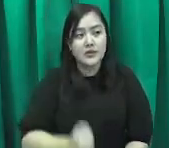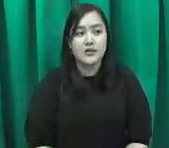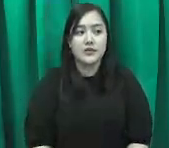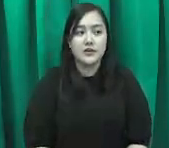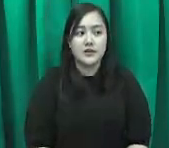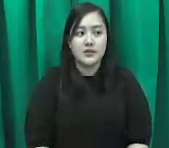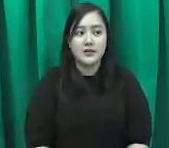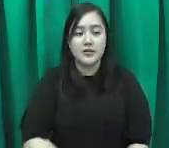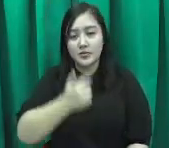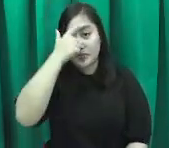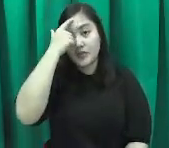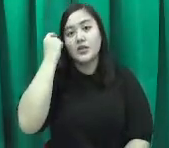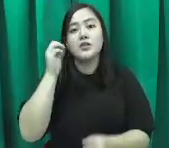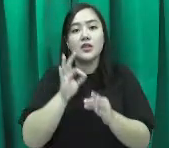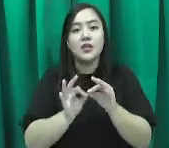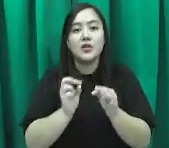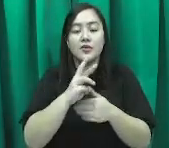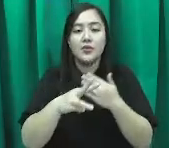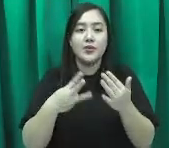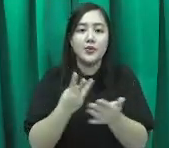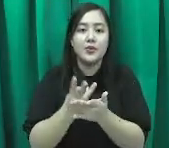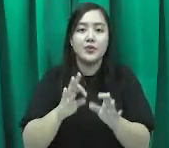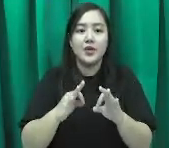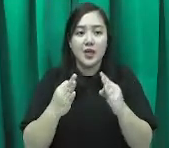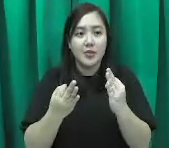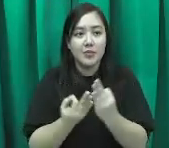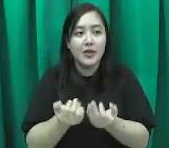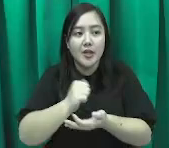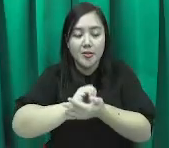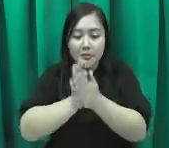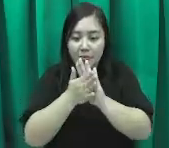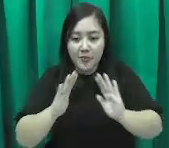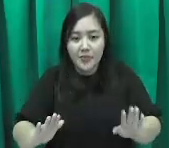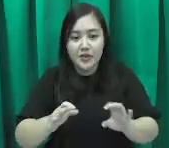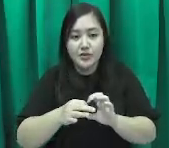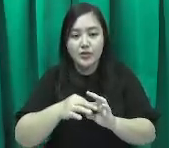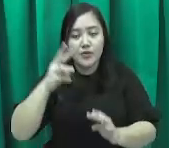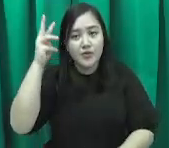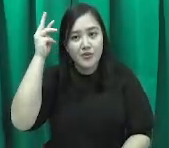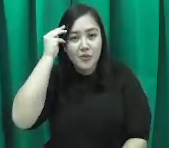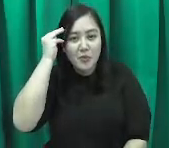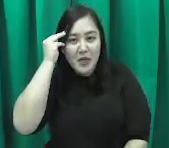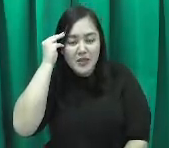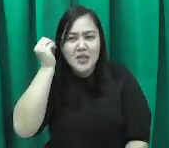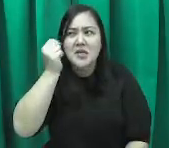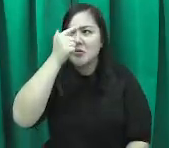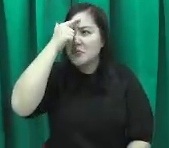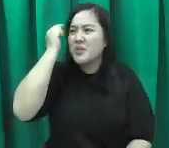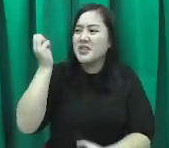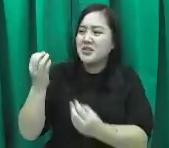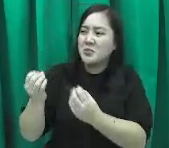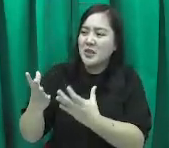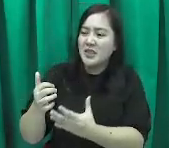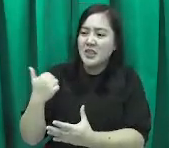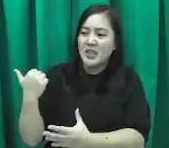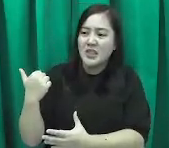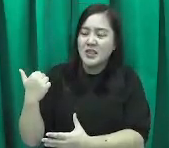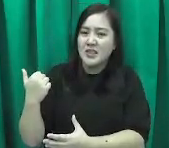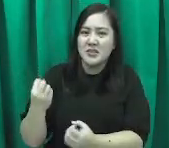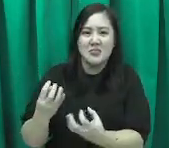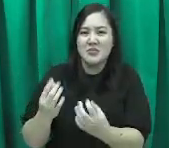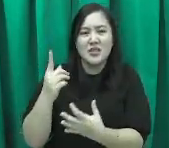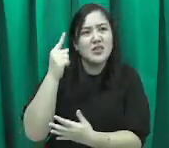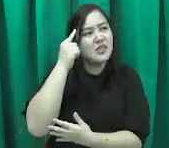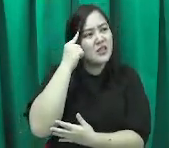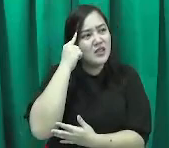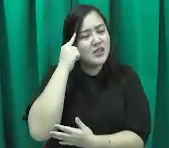napakagaan ang maganda yun, buhay. No? Yes. Kasi kung marami kang iniisip, para ang gulo, lahat na lang ng bagay, away, dyan. Kasi wala